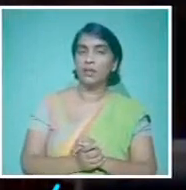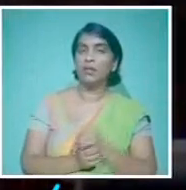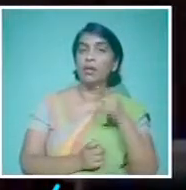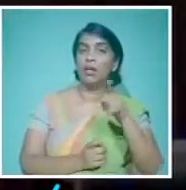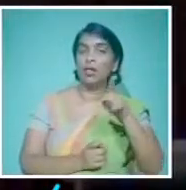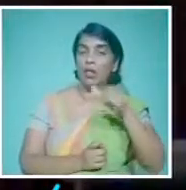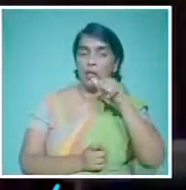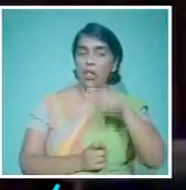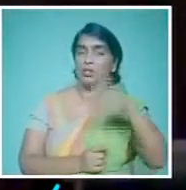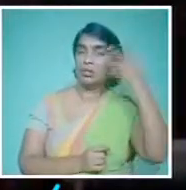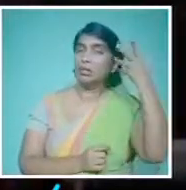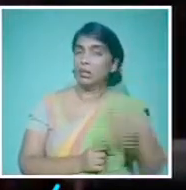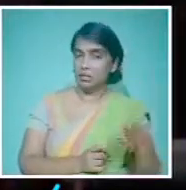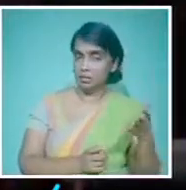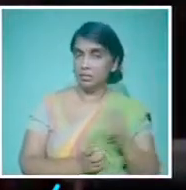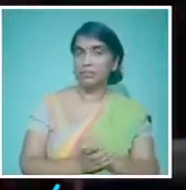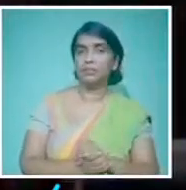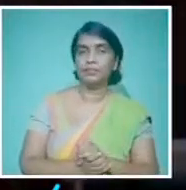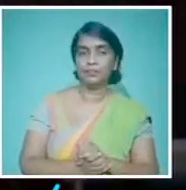අද ජීවතුන් අතර නැහැ.